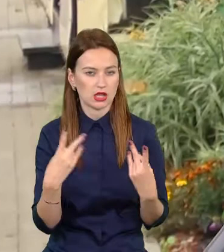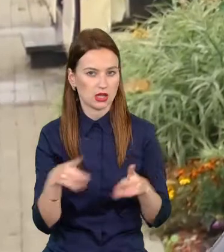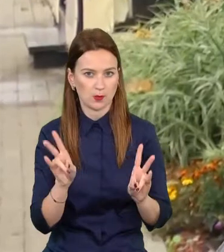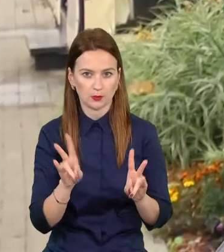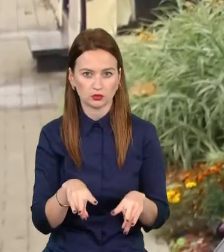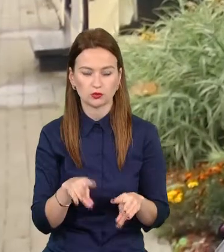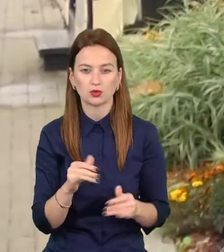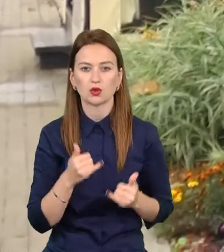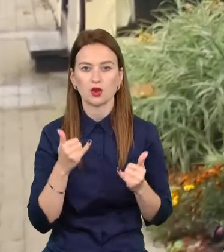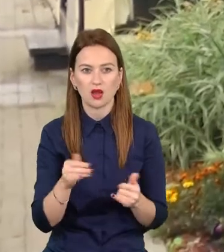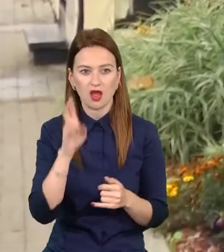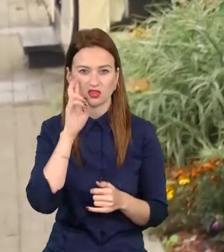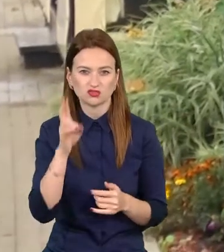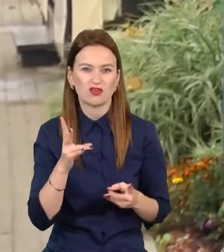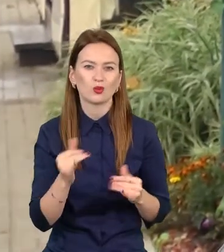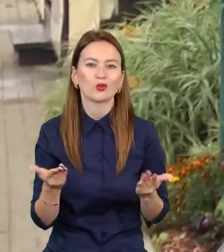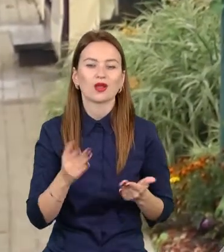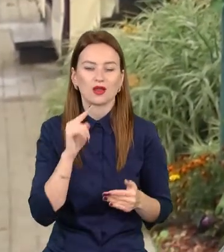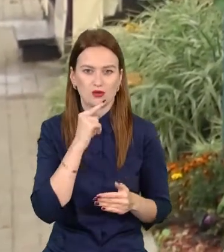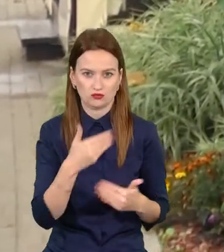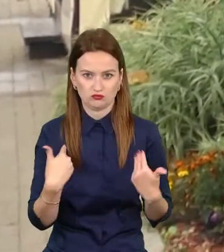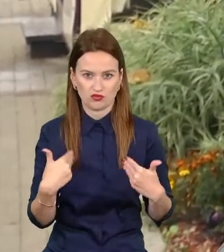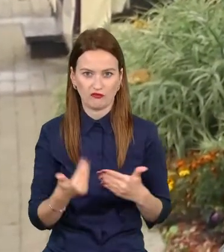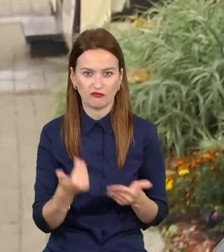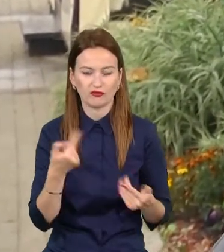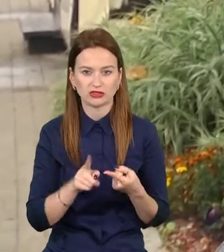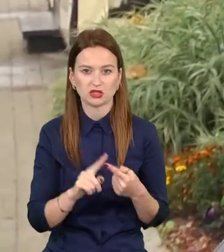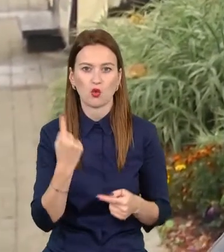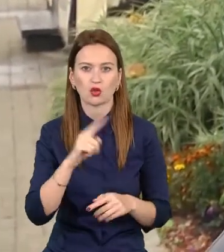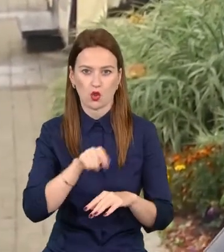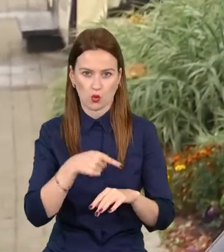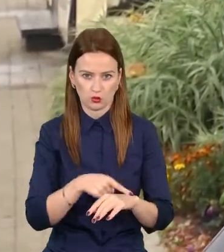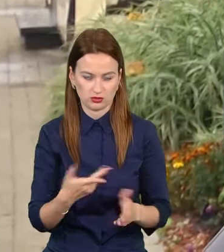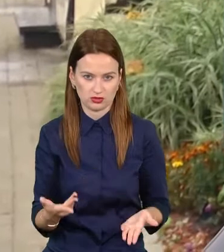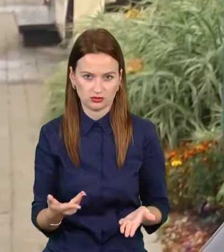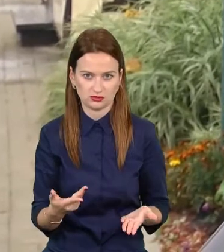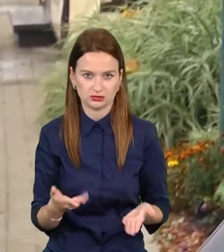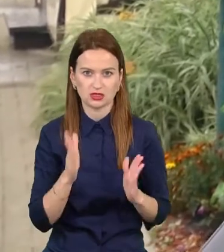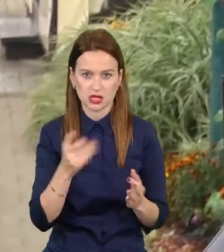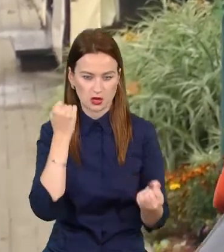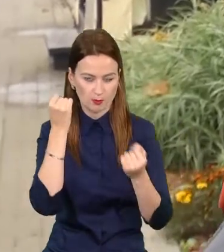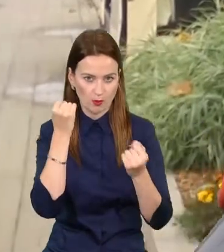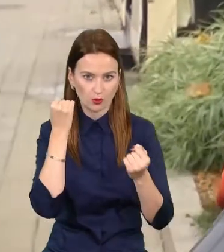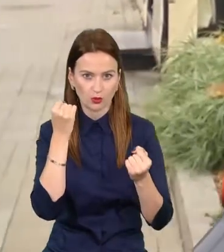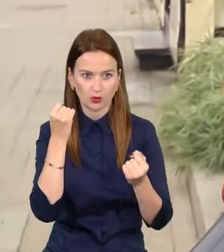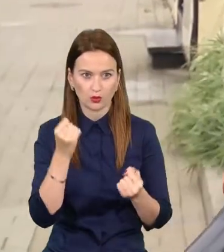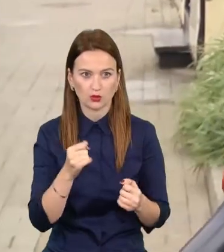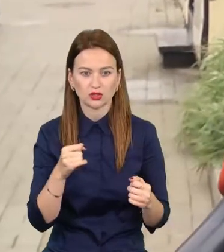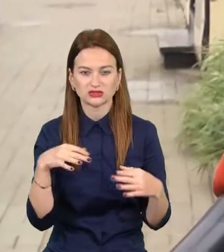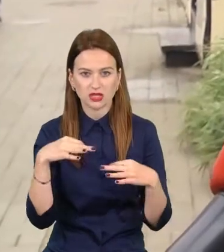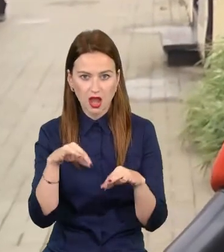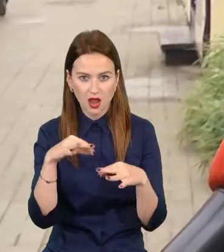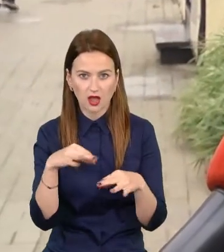потрібно. Для держави, який економічний ефект від оцієї однієї години? Тільки морока з